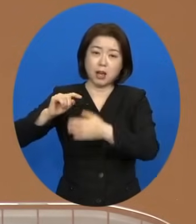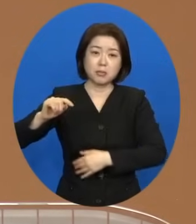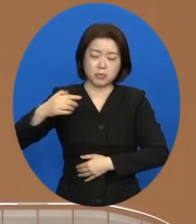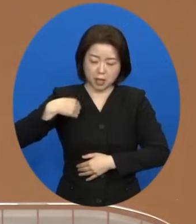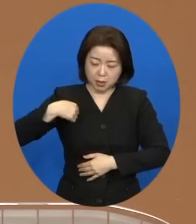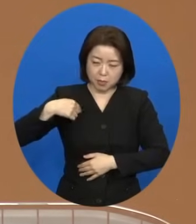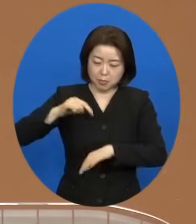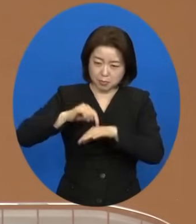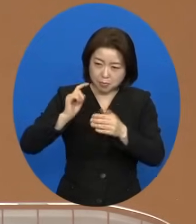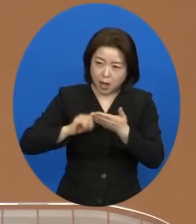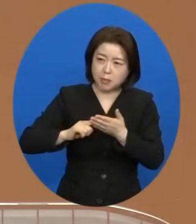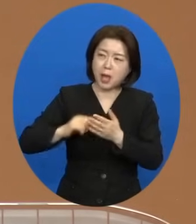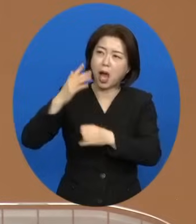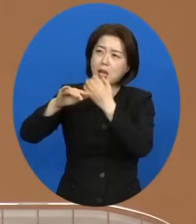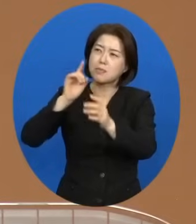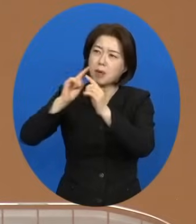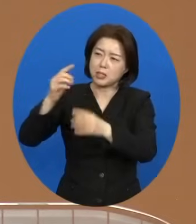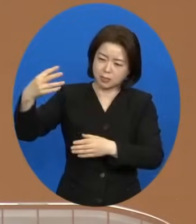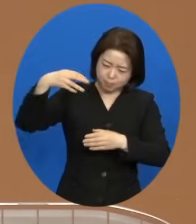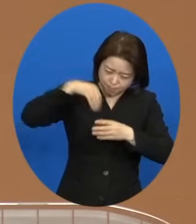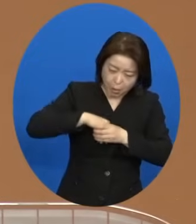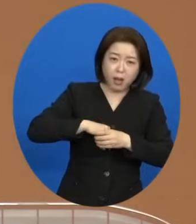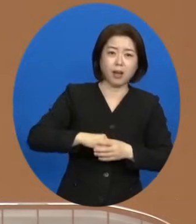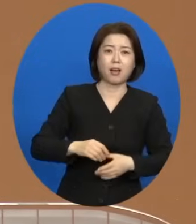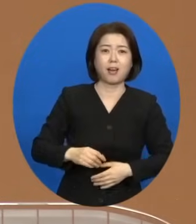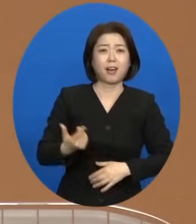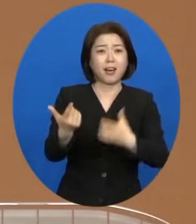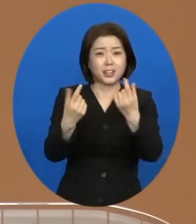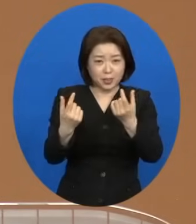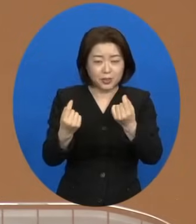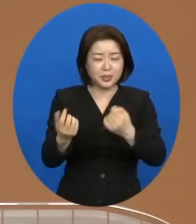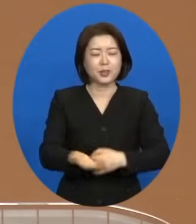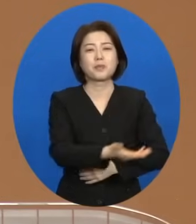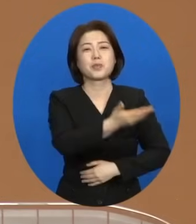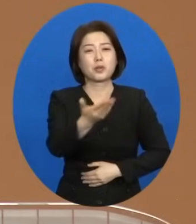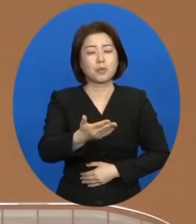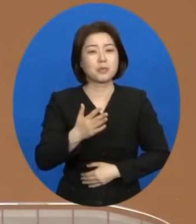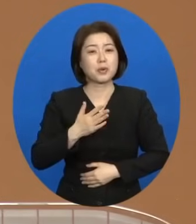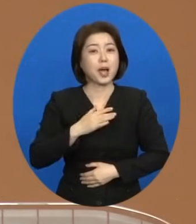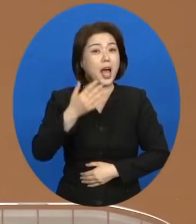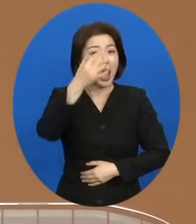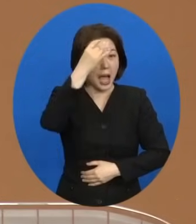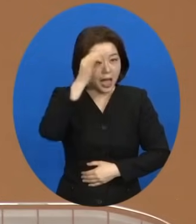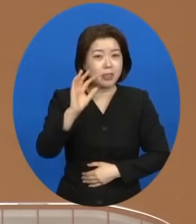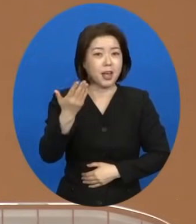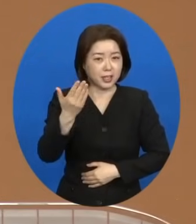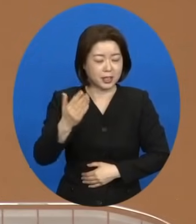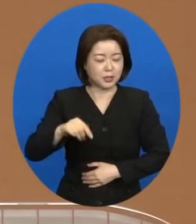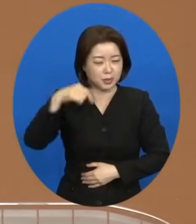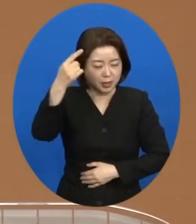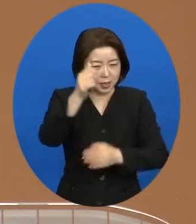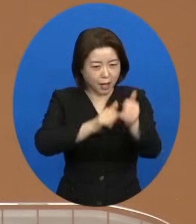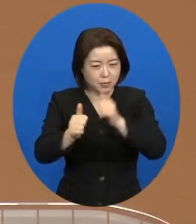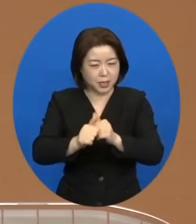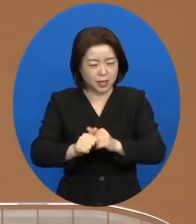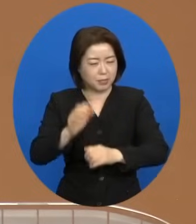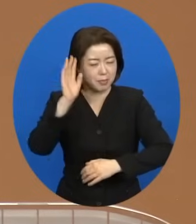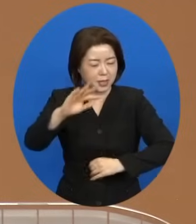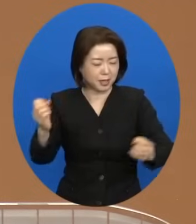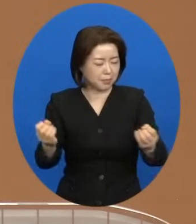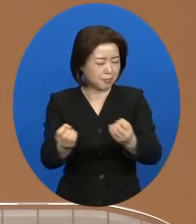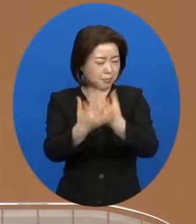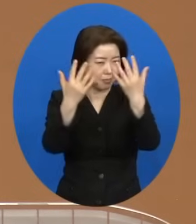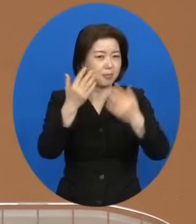여러분들도 바로 한나가 되어서 그런 이들을 이끌어 줄 때에 우리 다음 세대가 굉장히 밝을 줄로 믿습니다